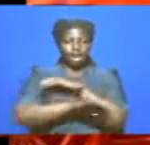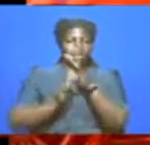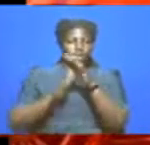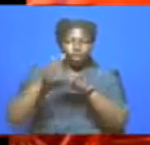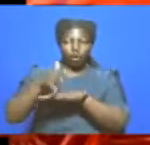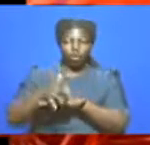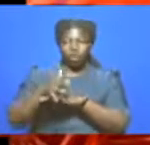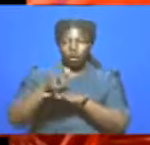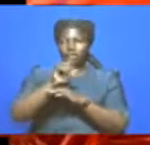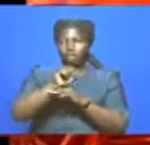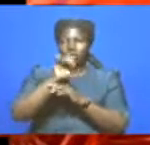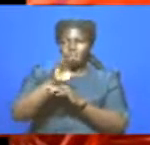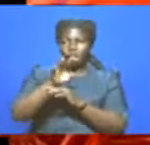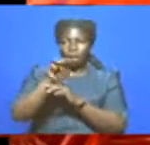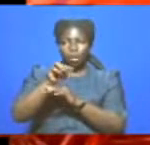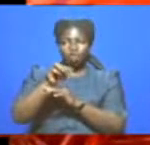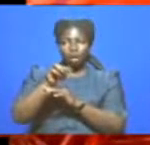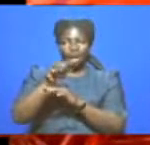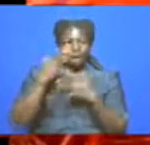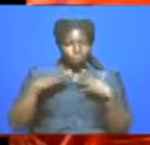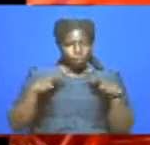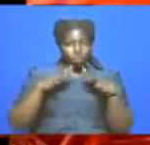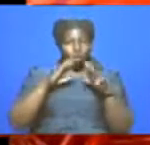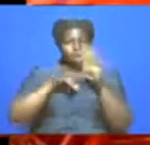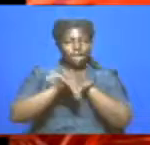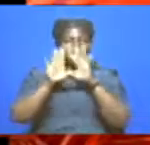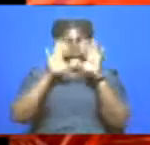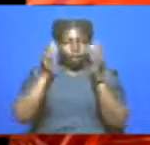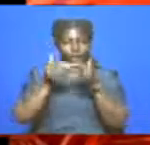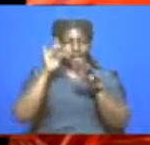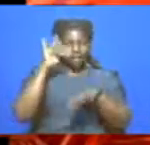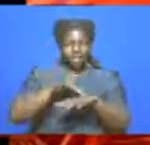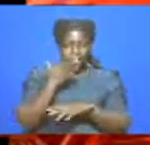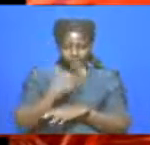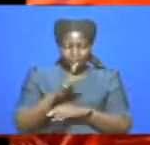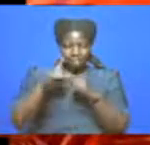451 wameambukizwa ugonjwa wa COVID-19, ambapo watu milioni 6